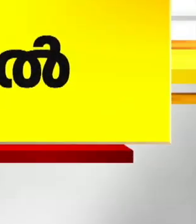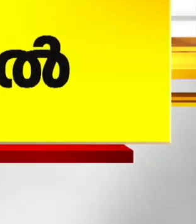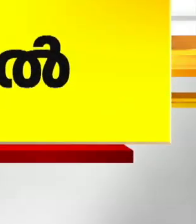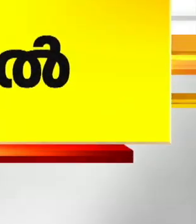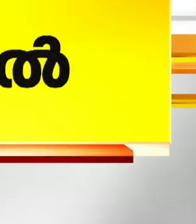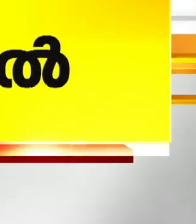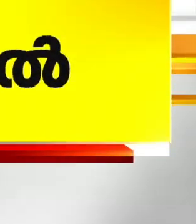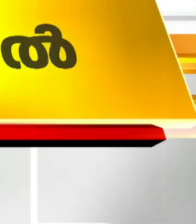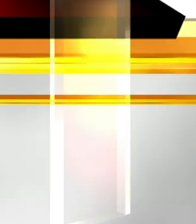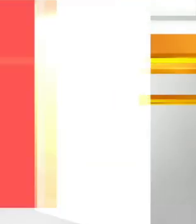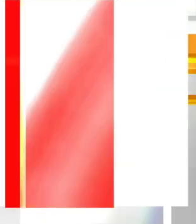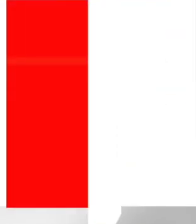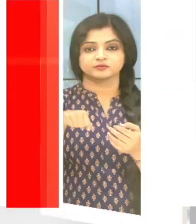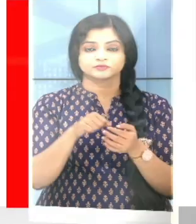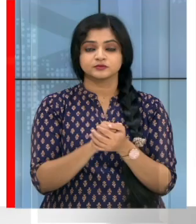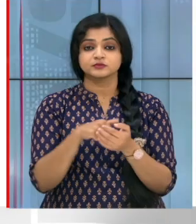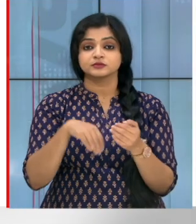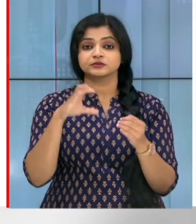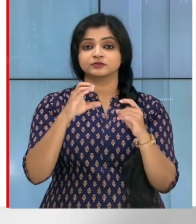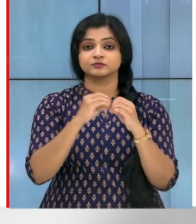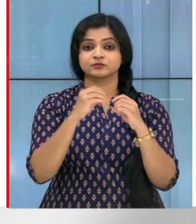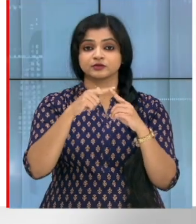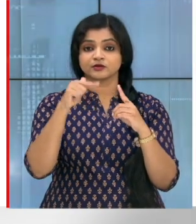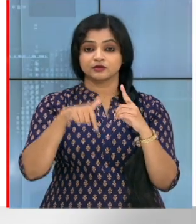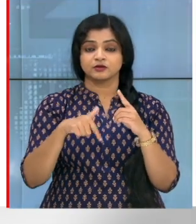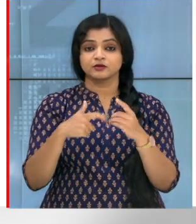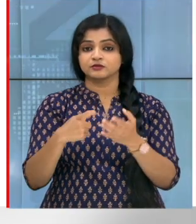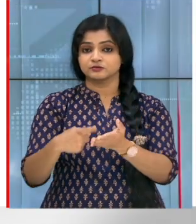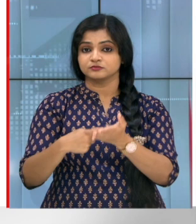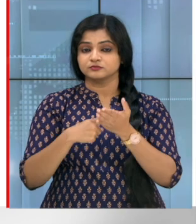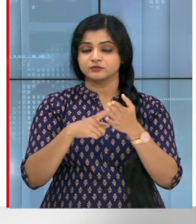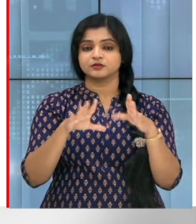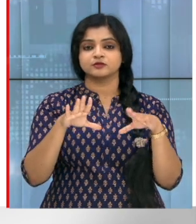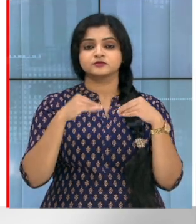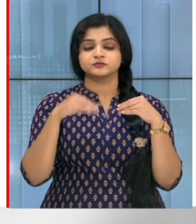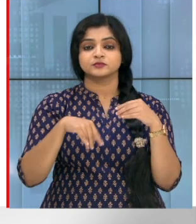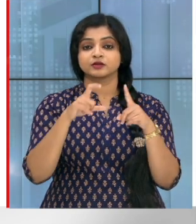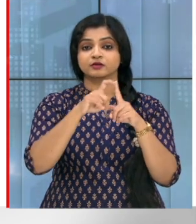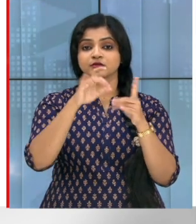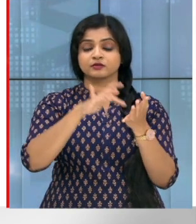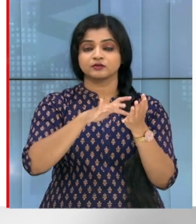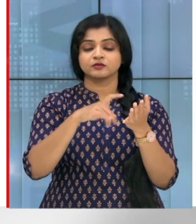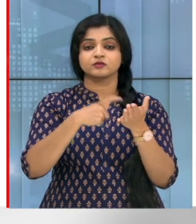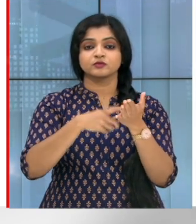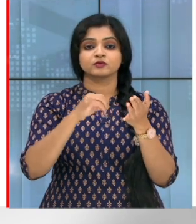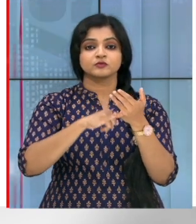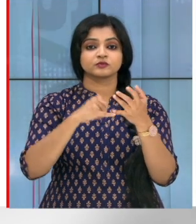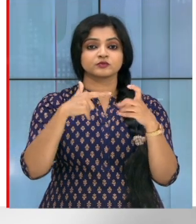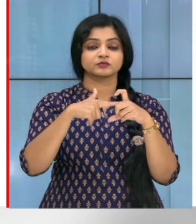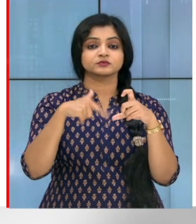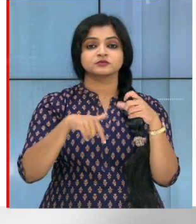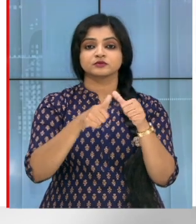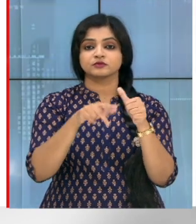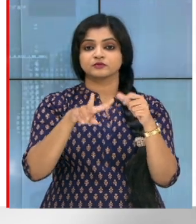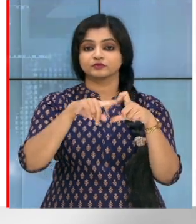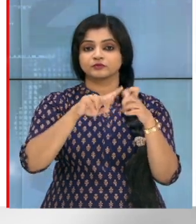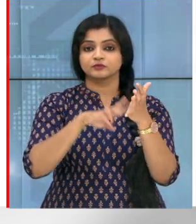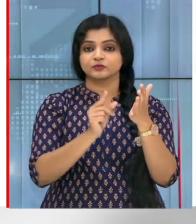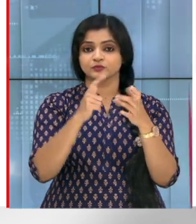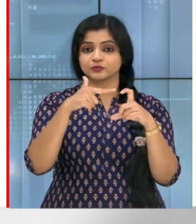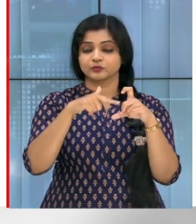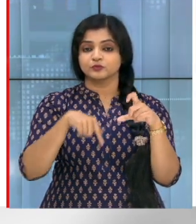തീർച്ചയായും പ്രവിത, സിബിഐയുടെ ആവശ്യം പരിഗണിച്ചുകൊണ്ട് ഡൽഹിയിലെ റോസ് അവന്യൂ കോടതി ഉപമുഖ്യമന്ത്രി മനീഷ്